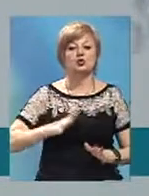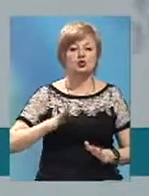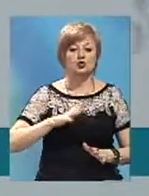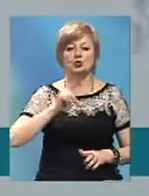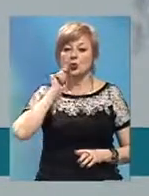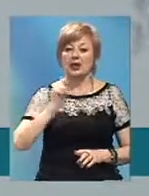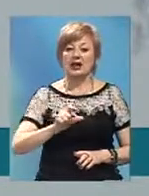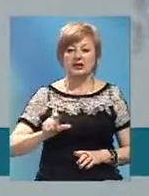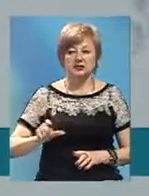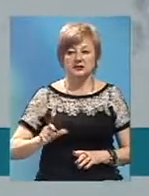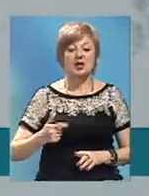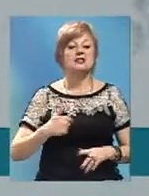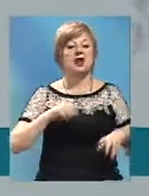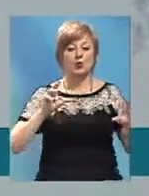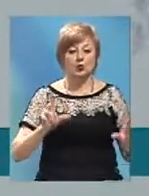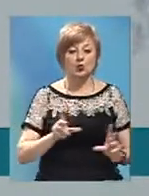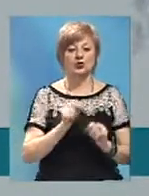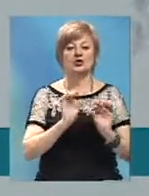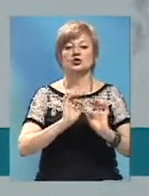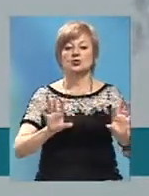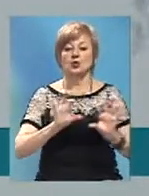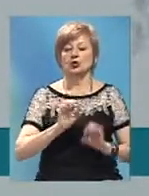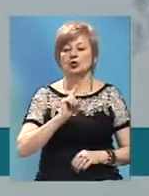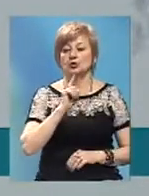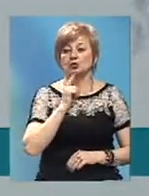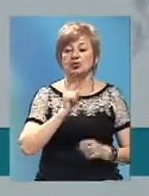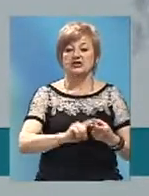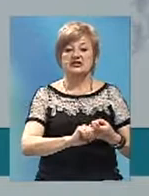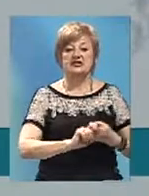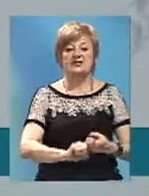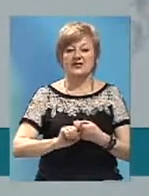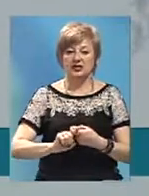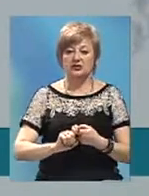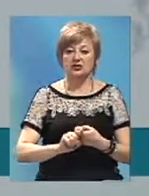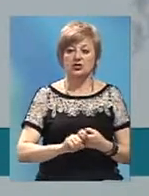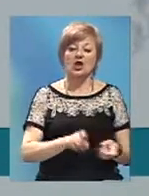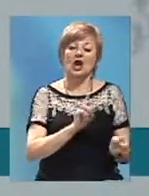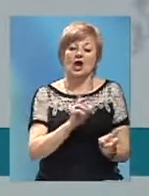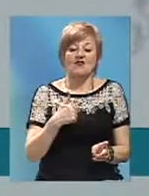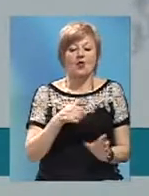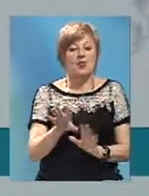українці. Це значить, що нам вдалося пояснити дуже складний зв'язок і залежність між тим, кого ми